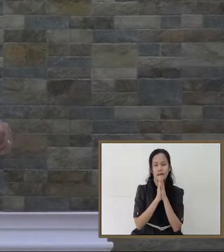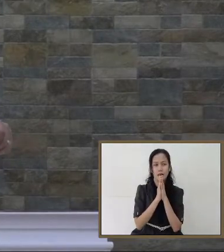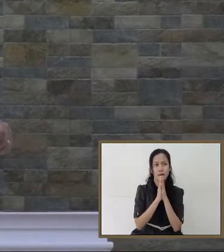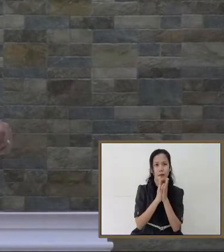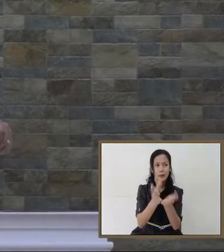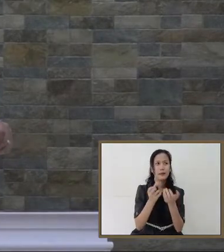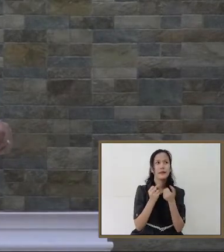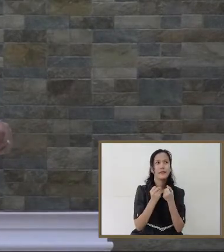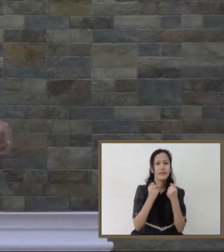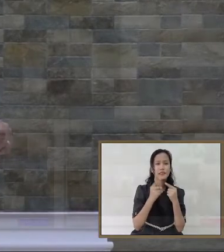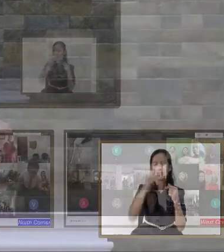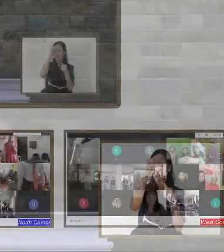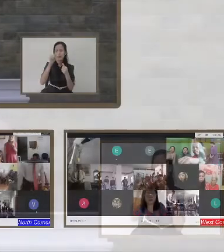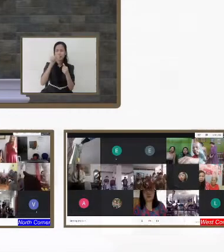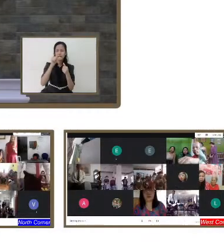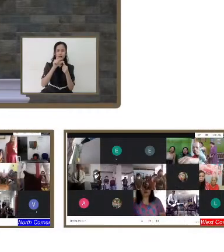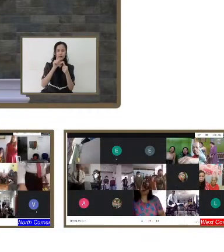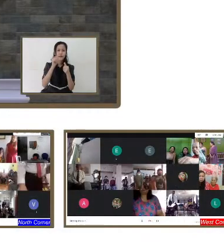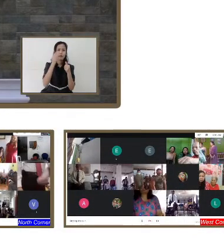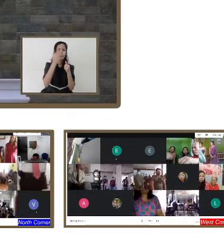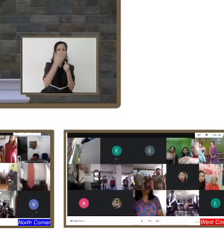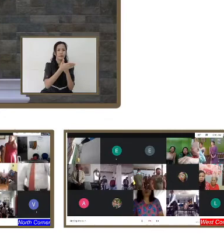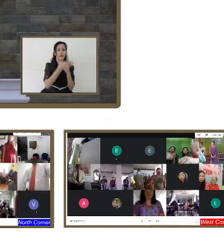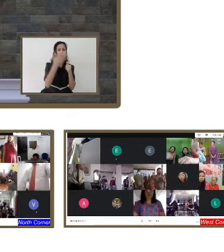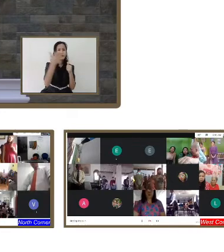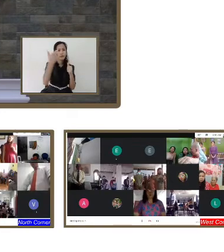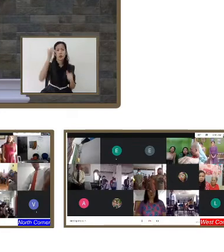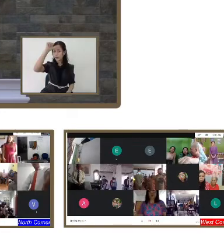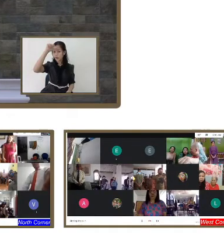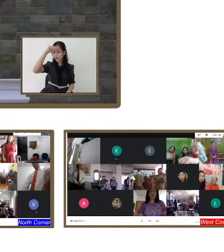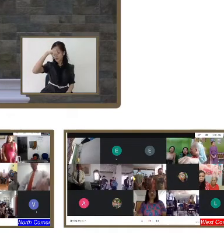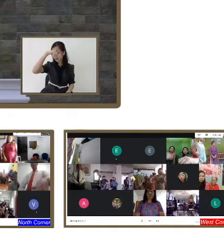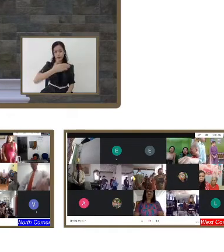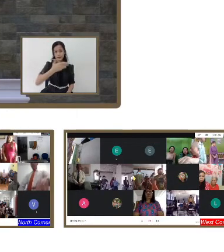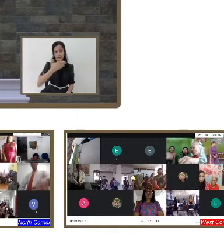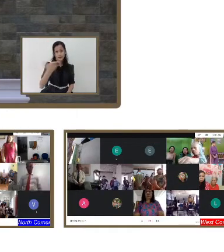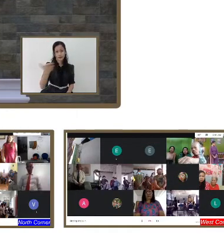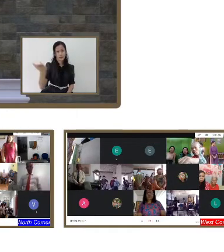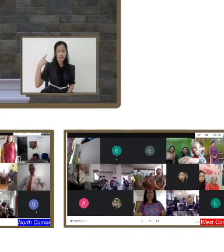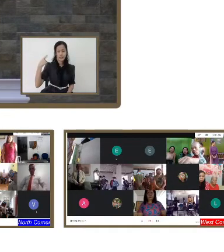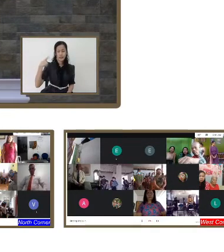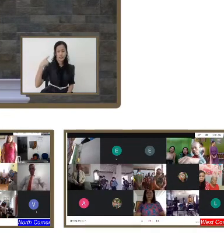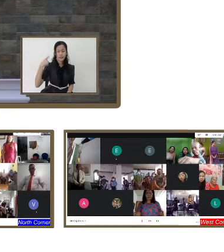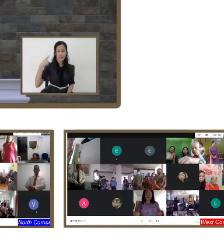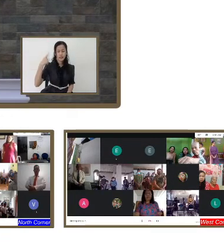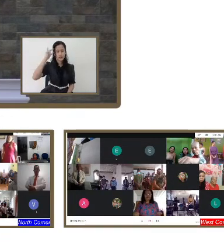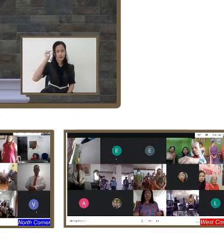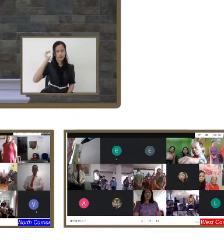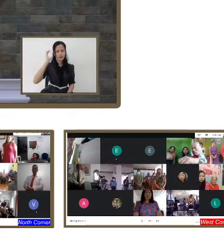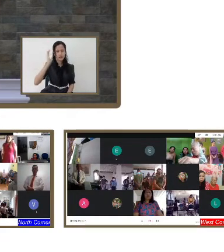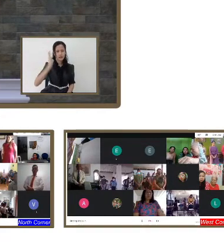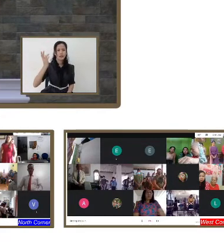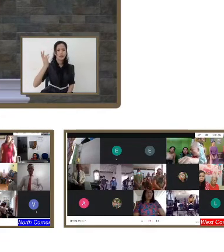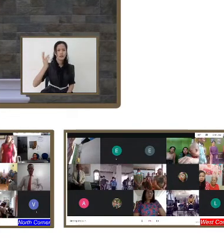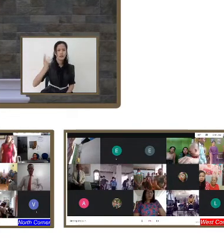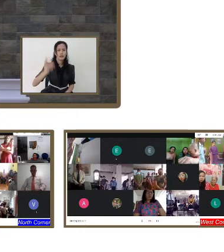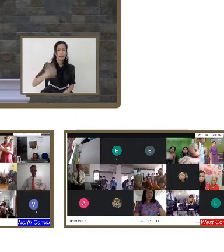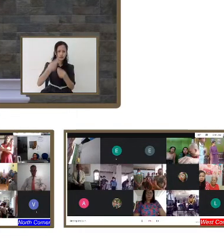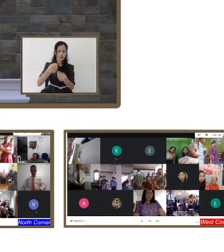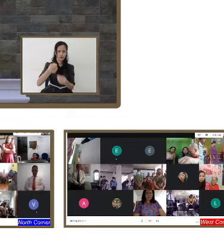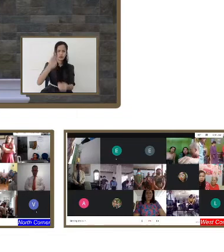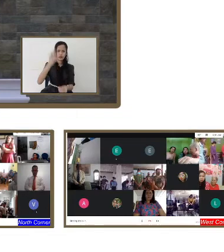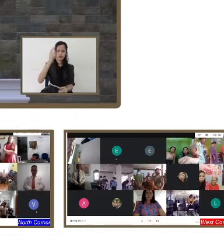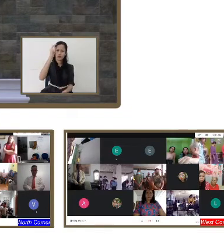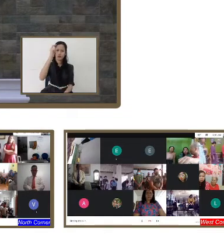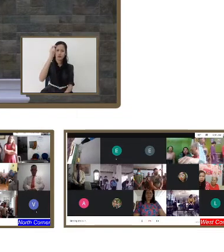po sa ating lahat, we have our pastor, binibigay ng Diyos ang kanyang wisdom sa ating mahal na pastor sa mga programa